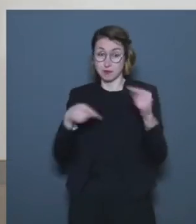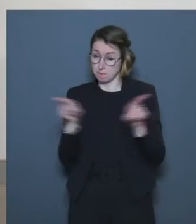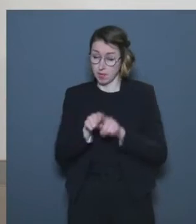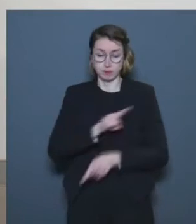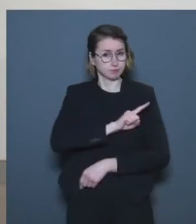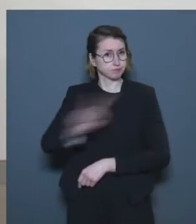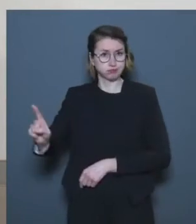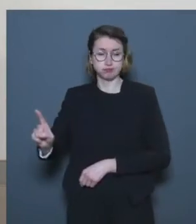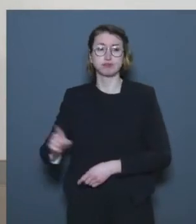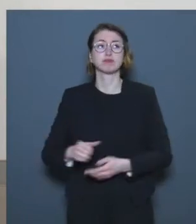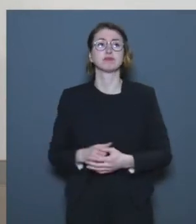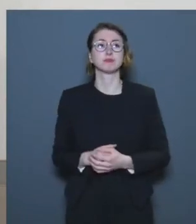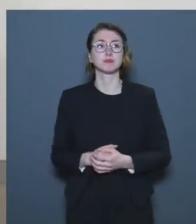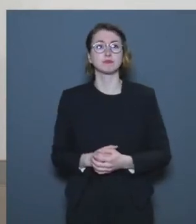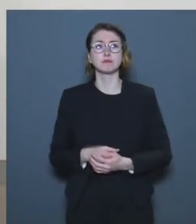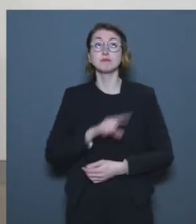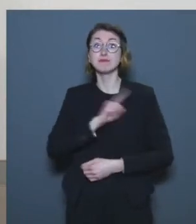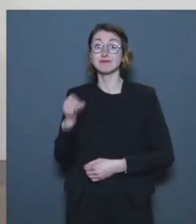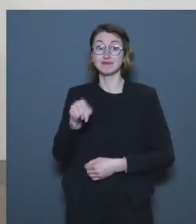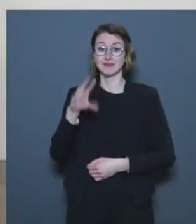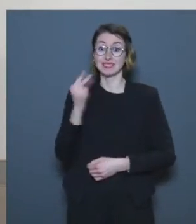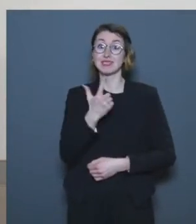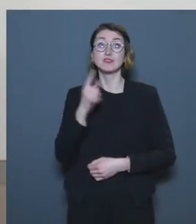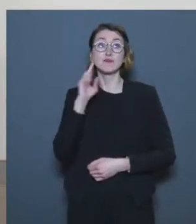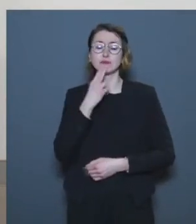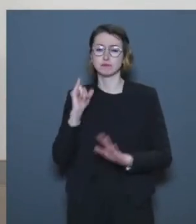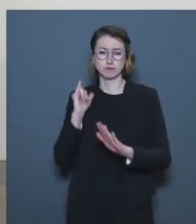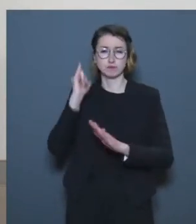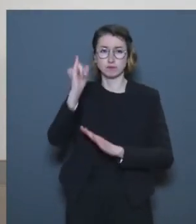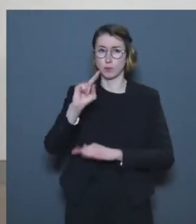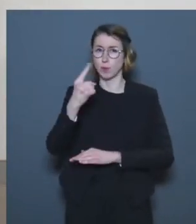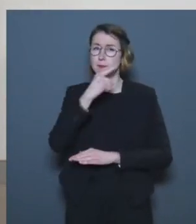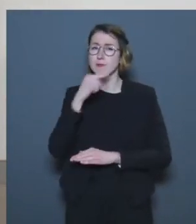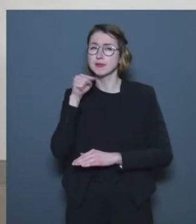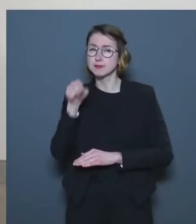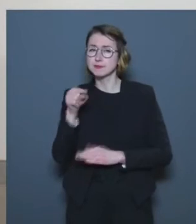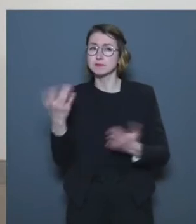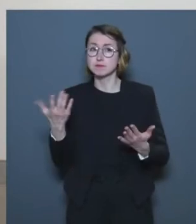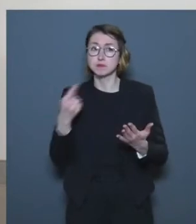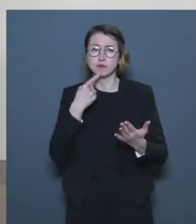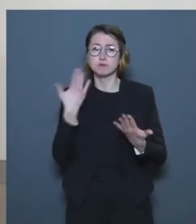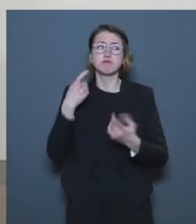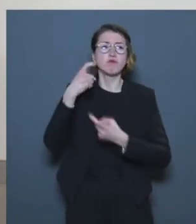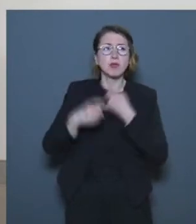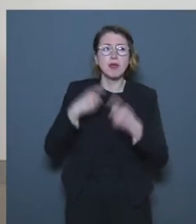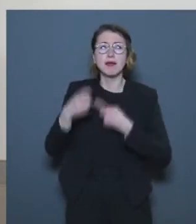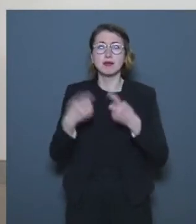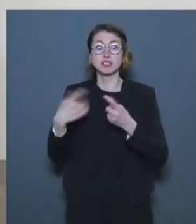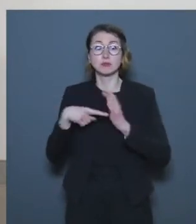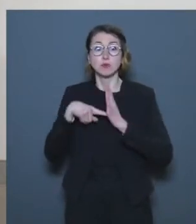jusqu'au 1er mars. Cela veut dire que uniquement les voyages essentiels sont autorisés. Par exemple, pour des